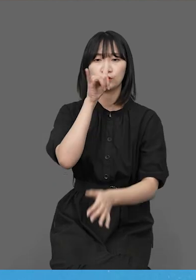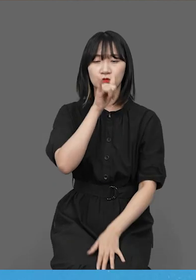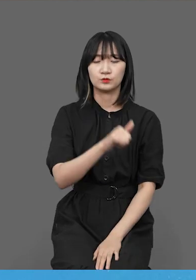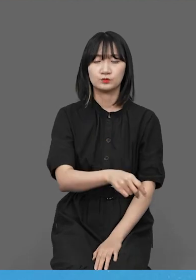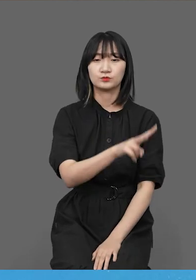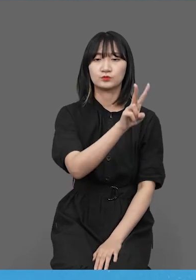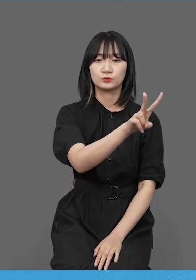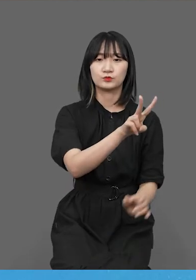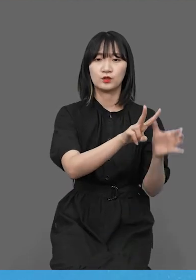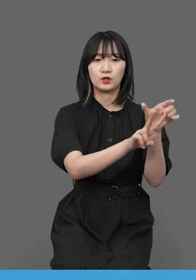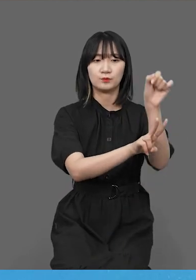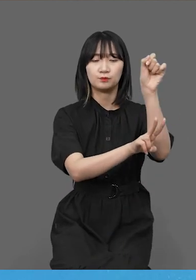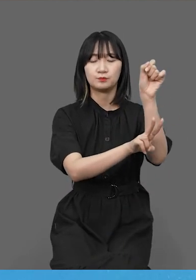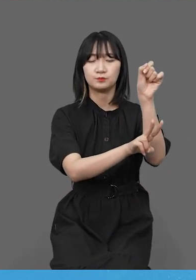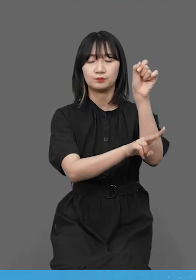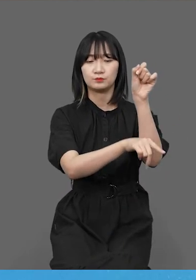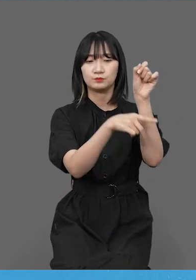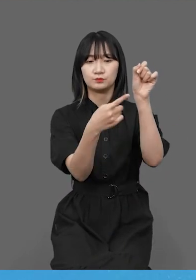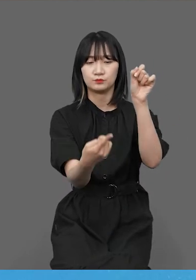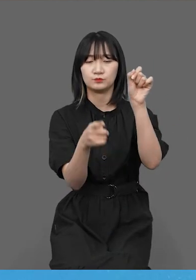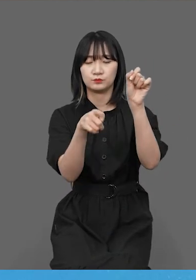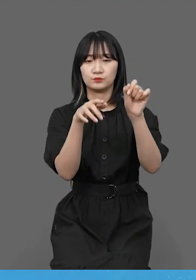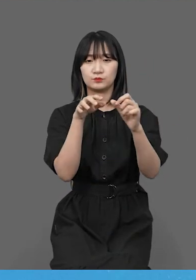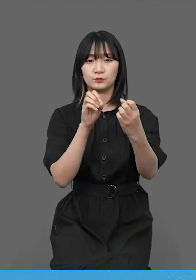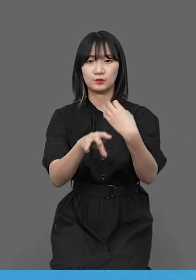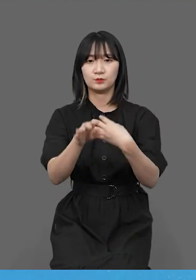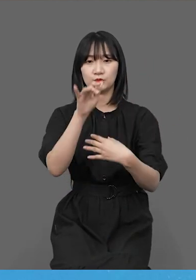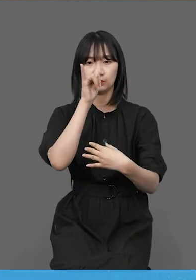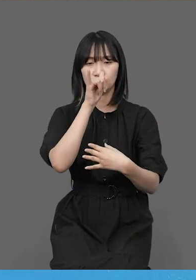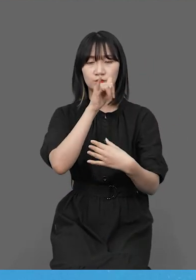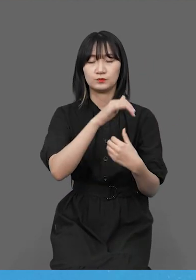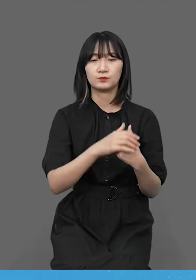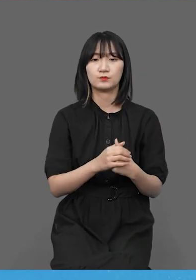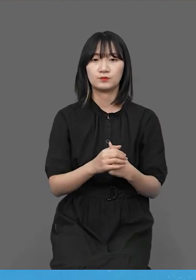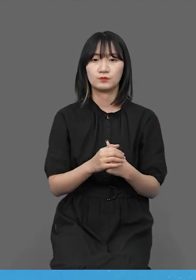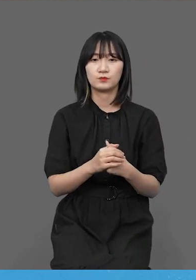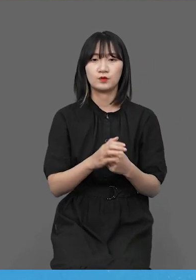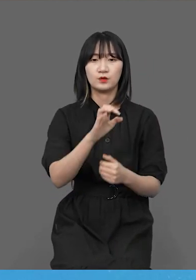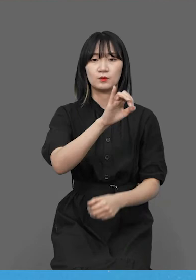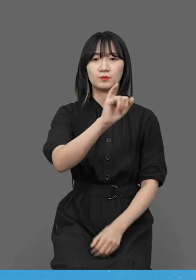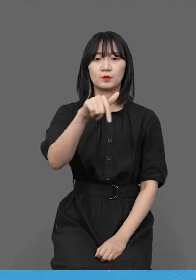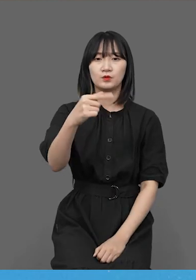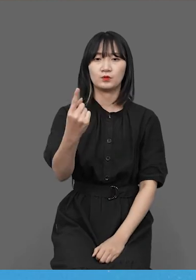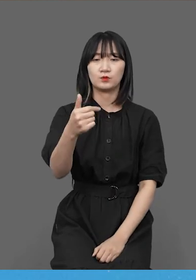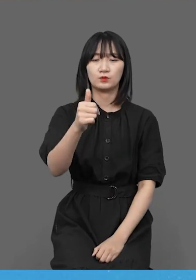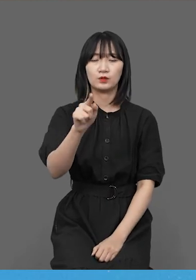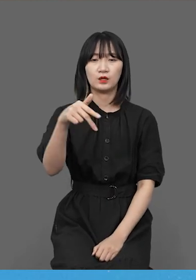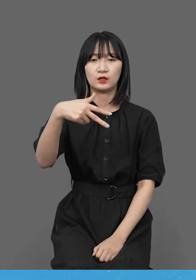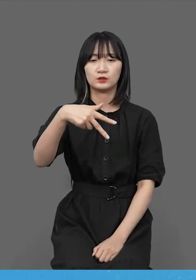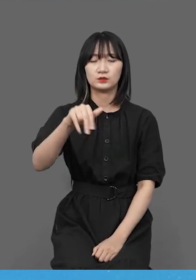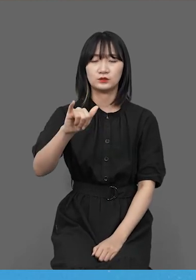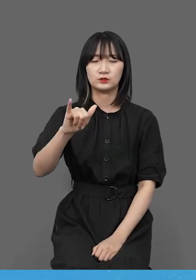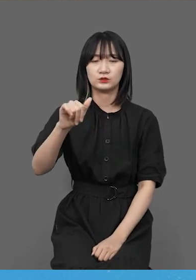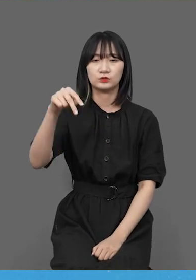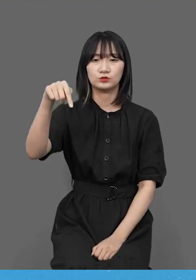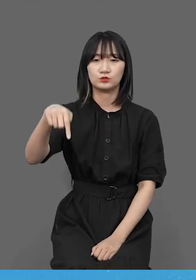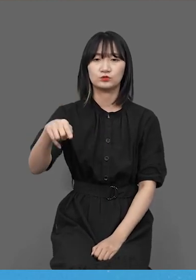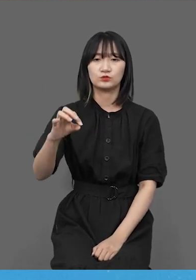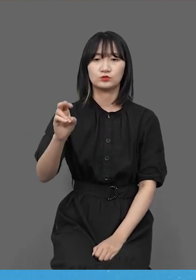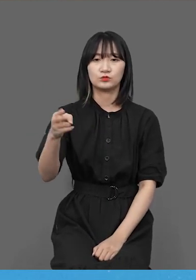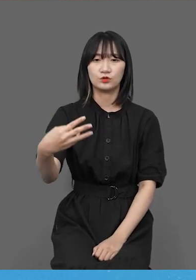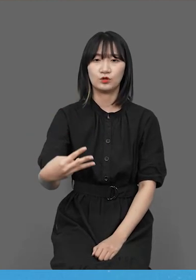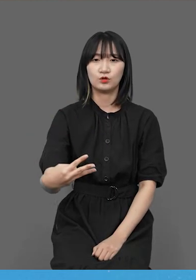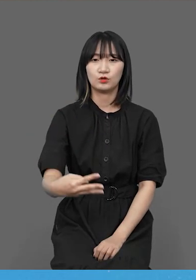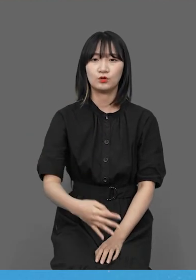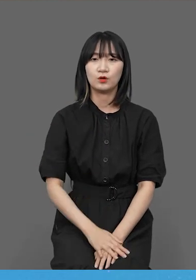두 숫자를 합치면 그 다음 숫자가 되는 그런 규칙성이 있는 수열을 피보나치 수열이라고 그래요. 근데 저